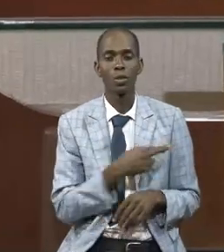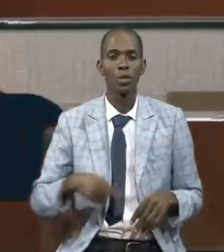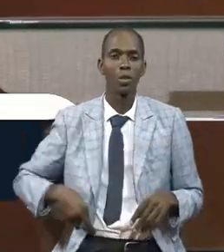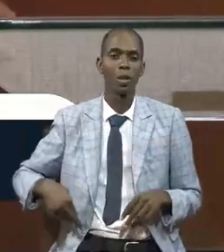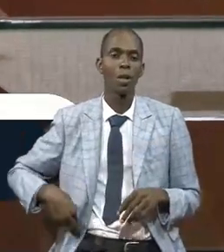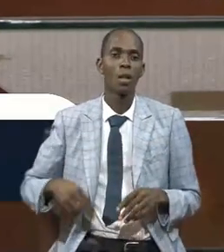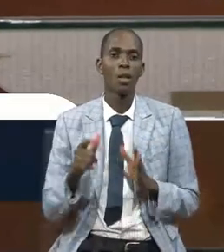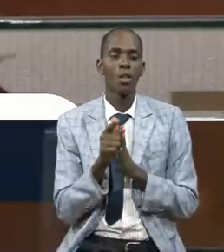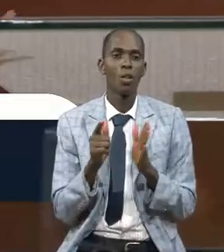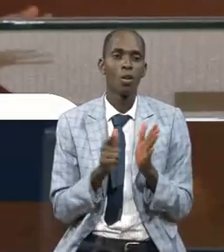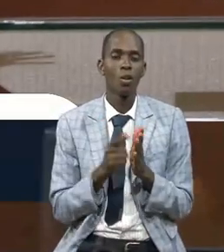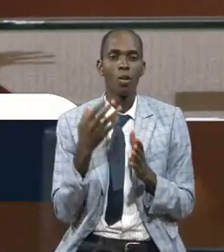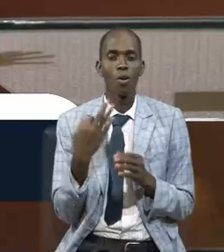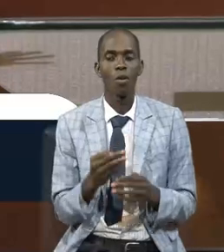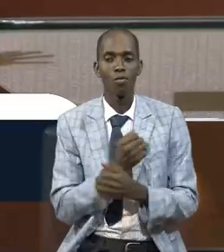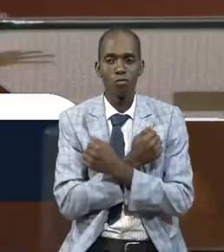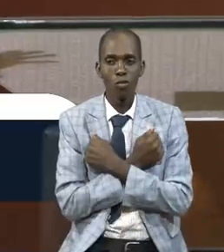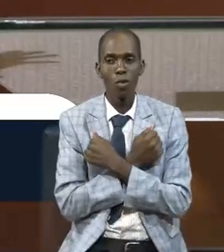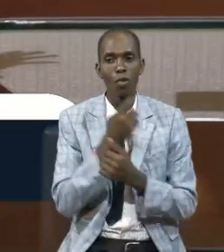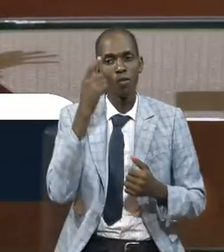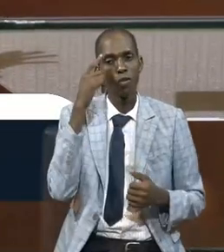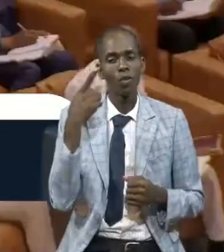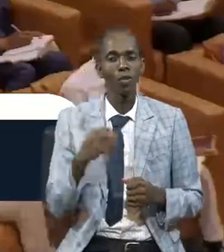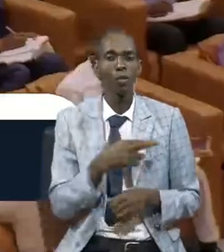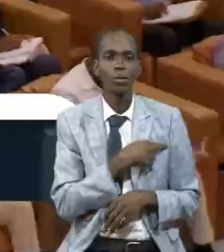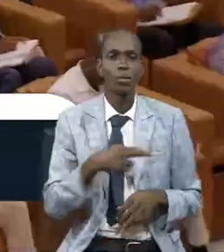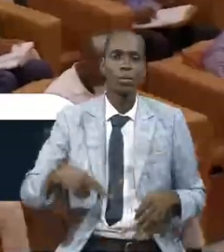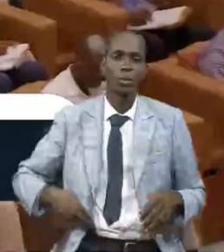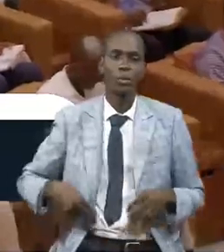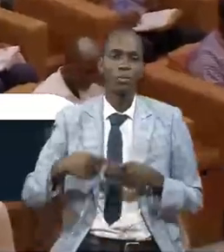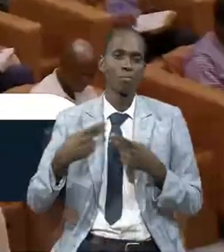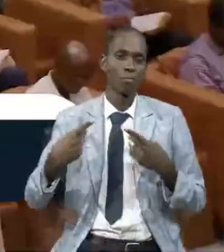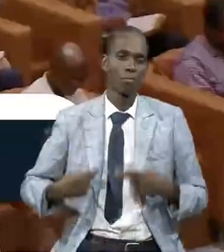royale d'amour pour le sacerdoce royal.